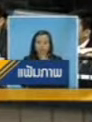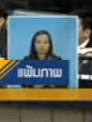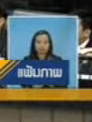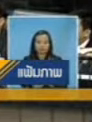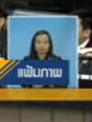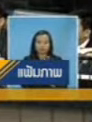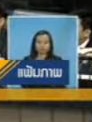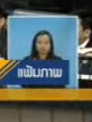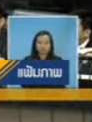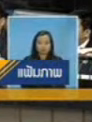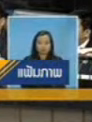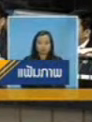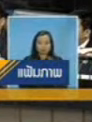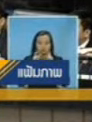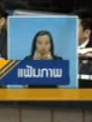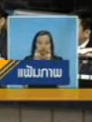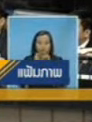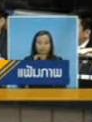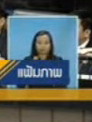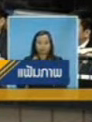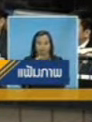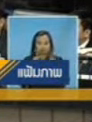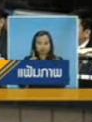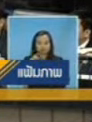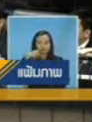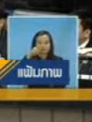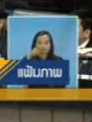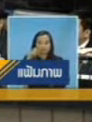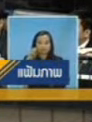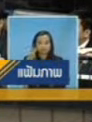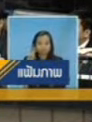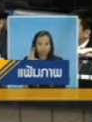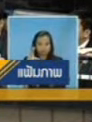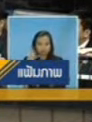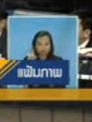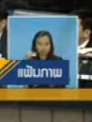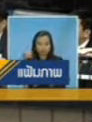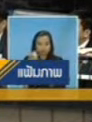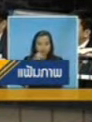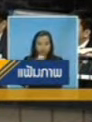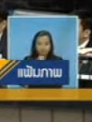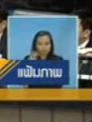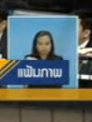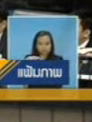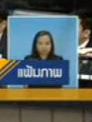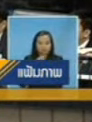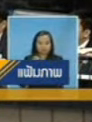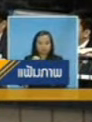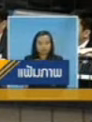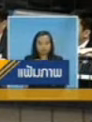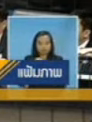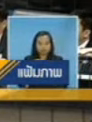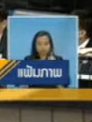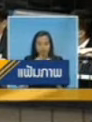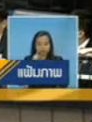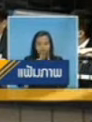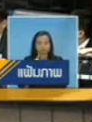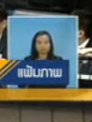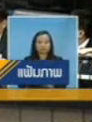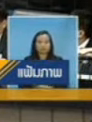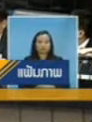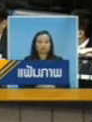อฟังท่าทีอีกสักนิดนึงในวันที่16มกราคมนี้ซึ่งเป็นวันซักถามก่อนที่จะตัดสินใจลงมติว่าจะถอดถอน